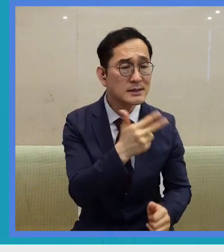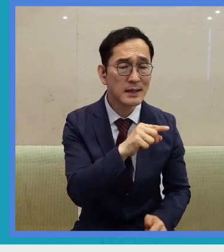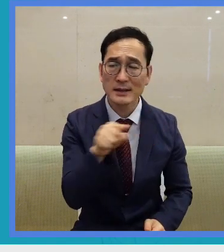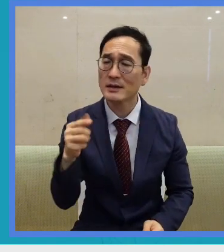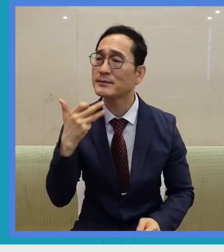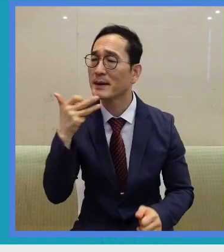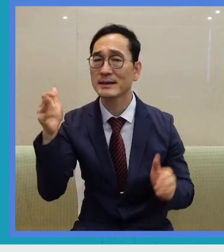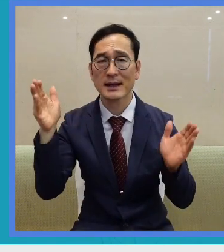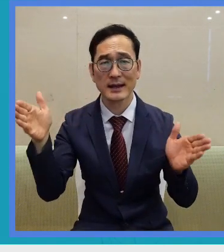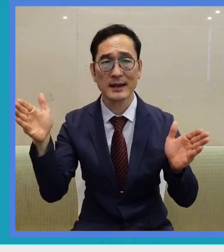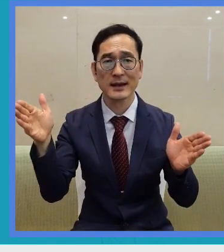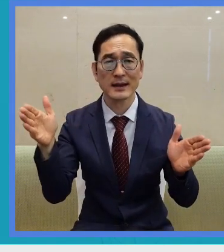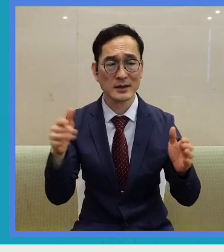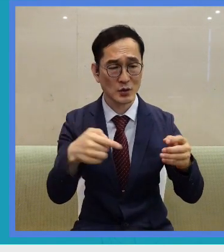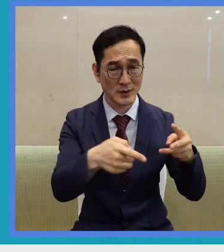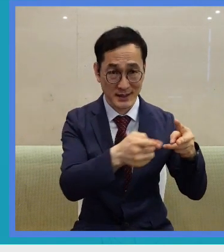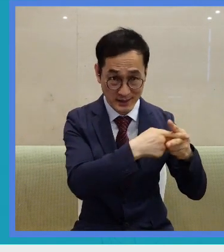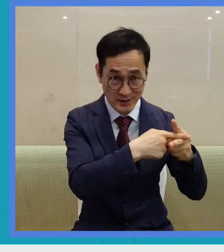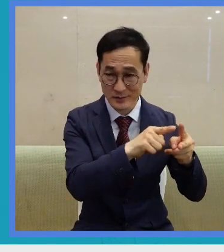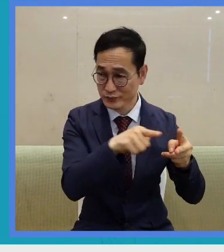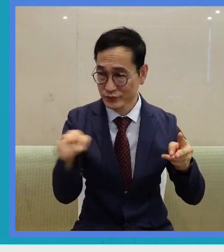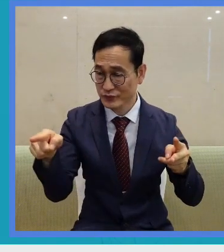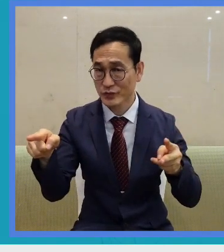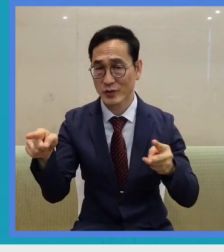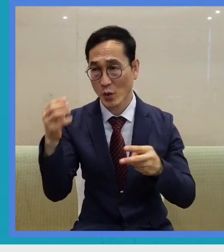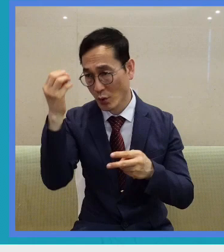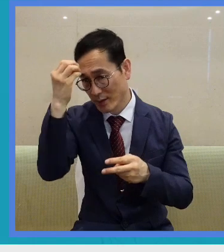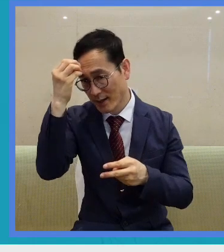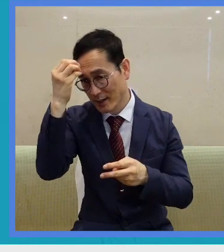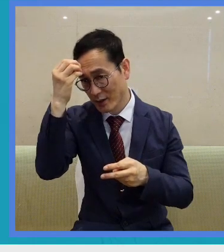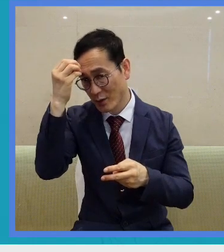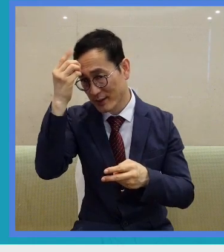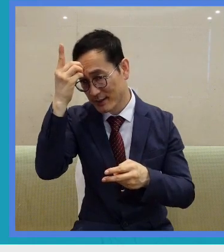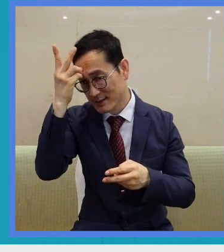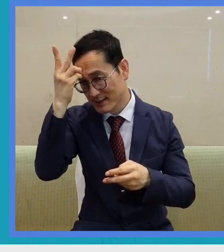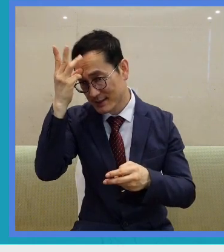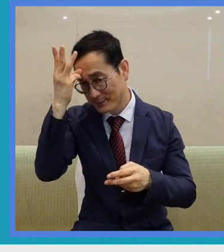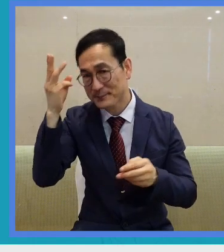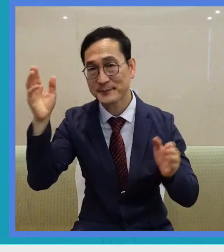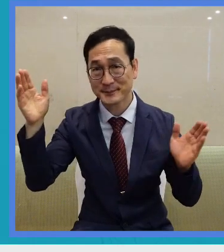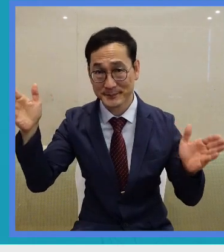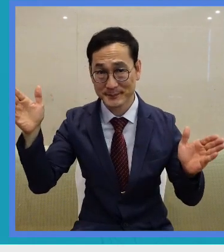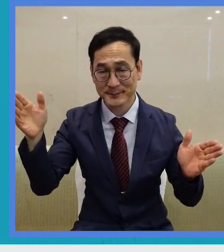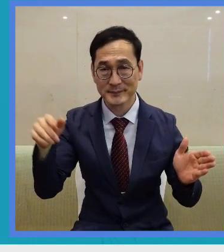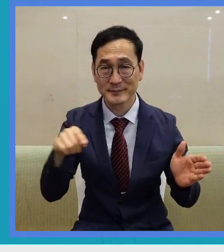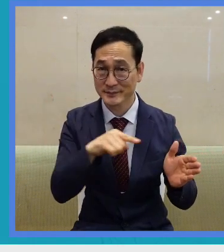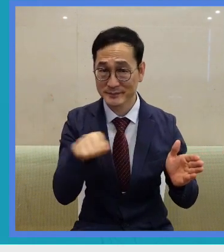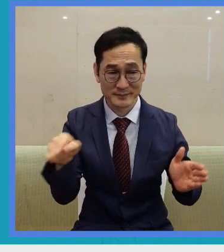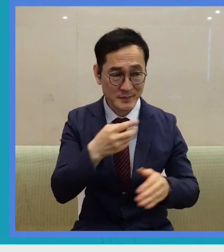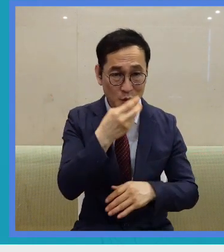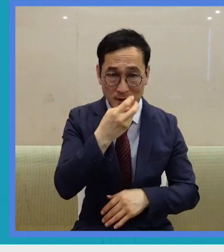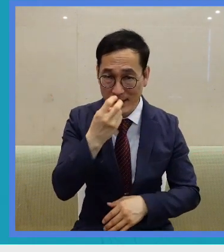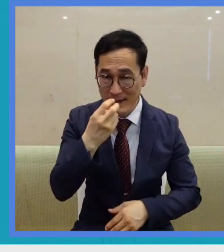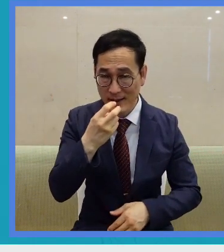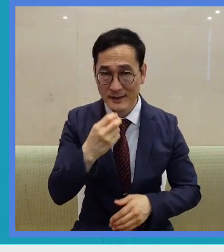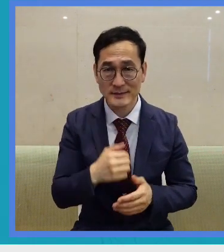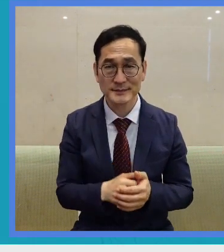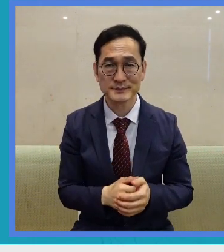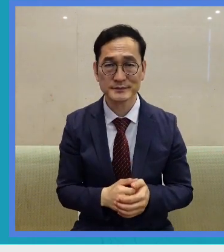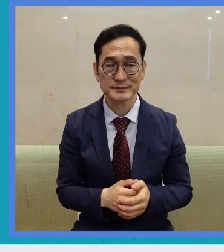즉 초등학교 1학년부터 약 우리나라로 치면 한 고등학교 2학년, 3학년까지 다 커버를 한 건데, 이